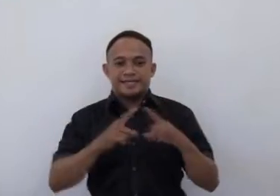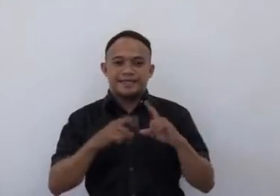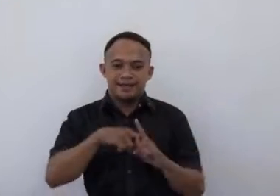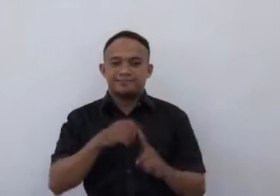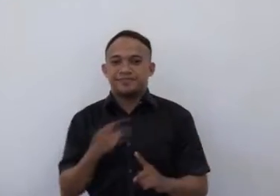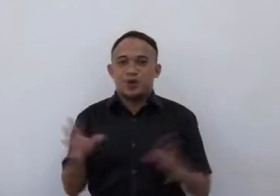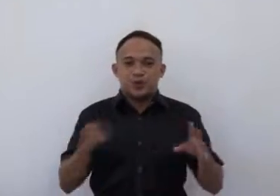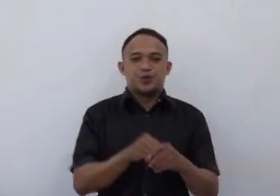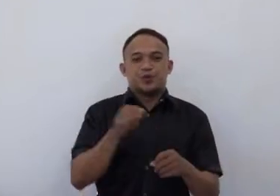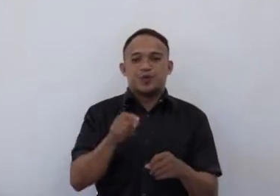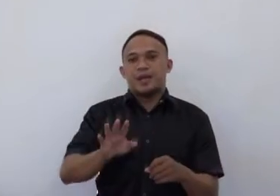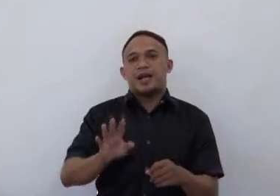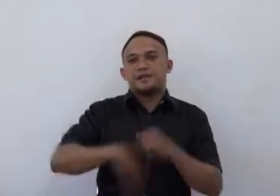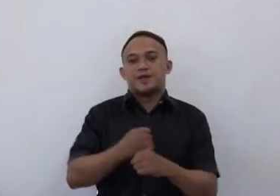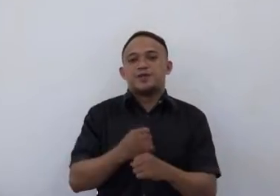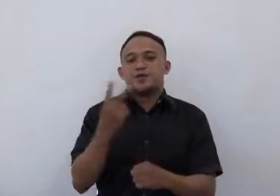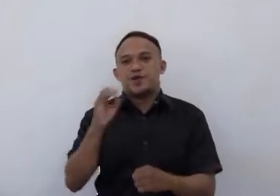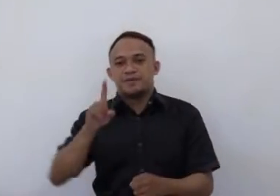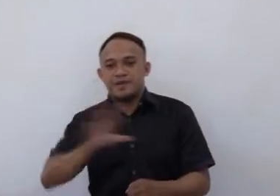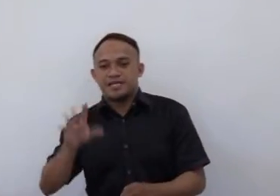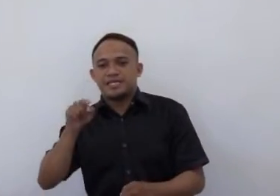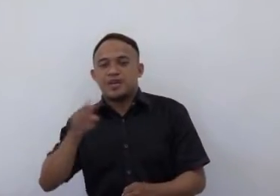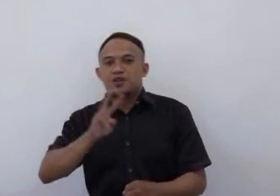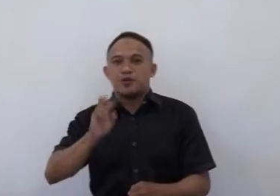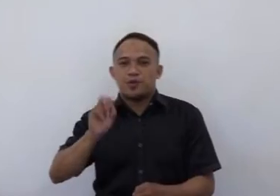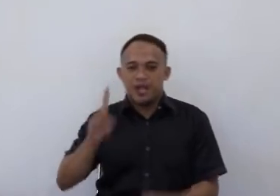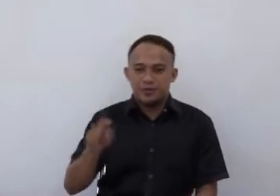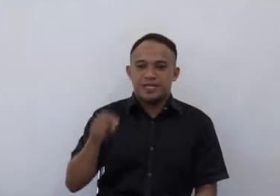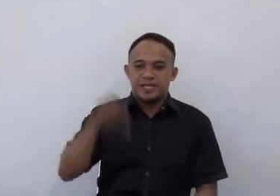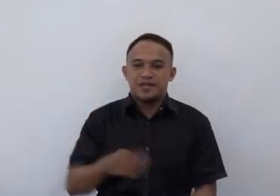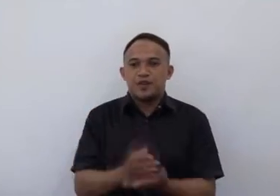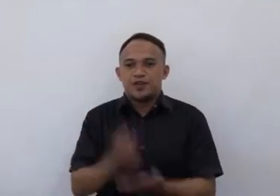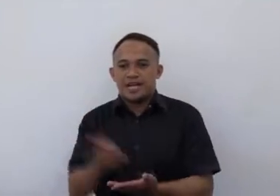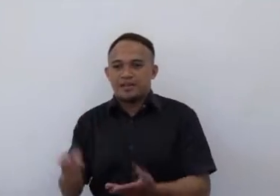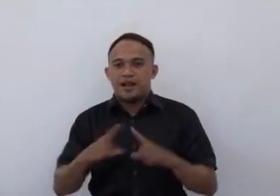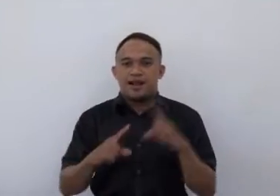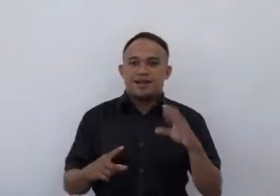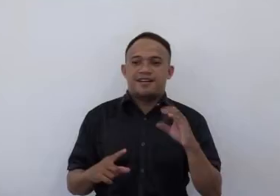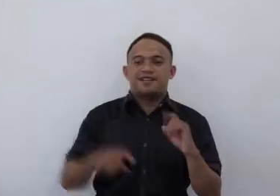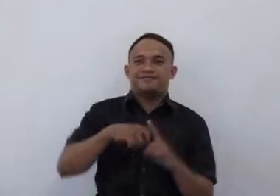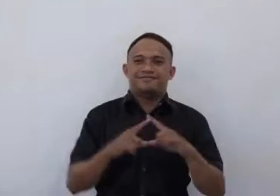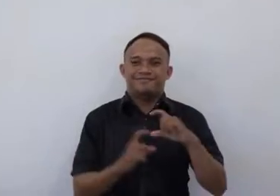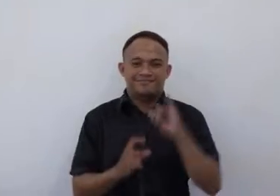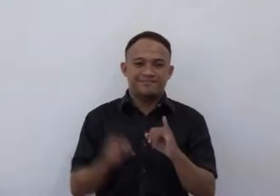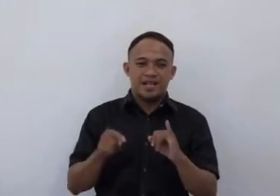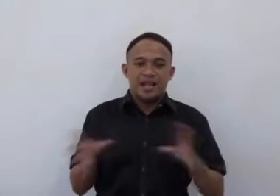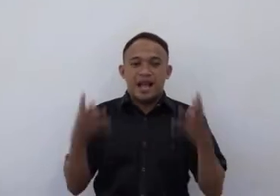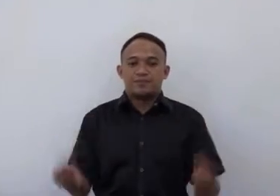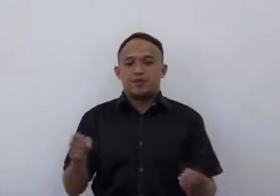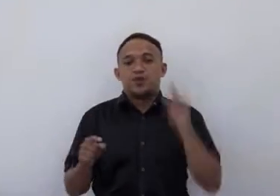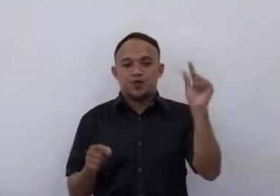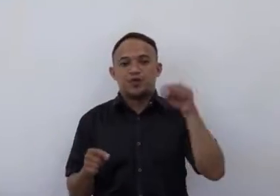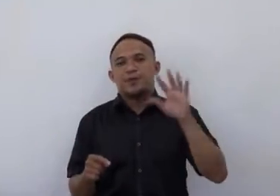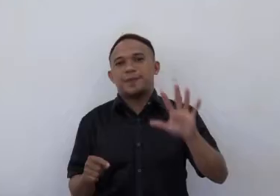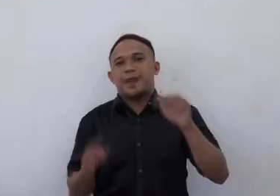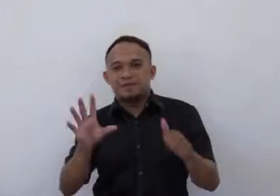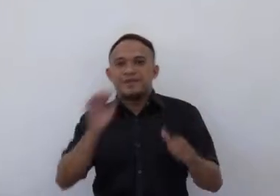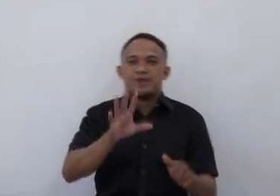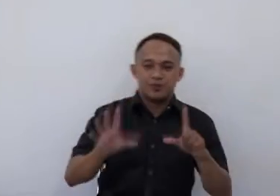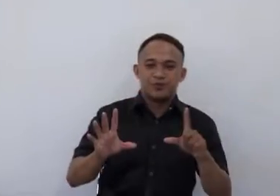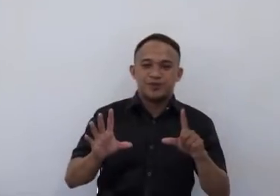Sejak diluncurkan pada tahun 2015 hingga tahun 2021 ini, total alokasi dana desa